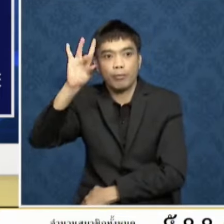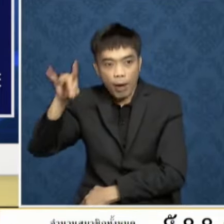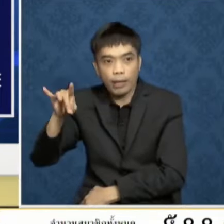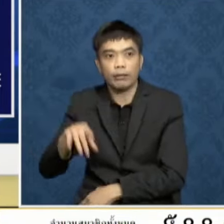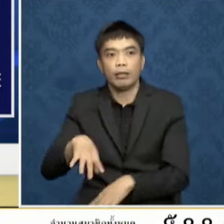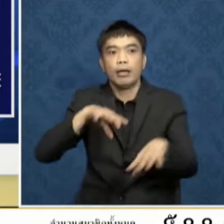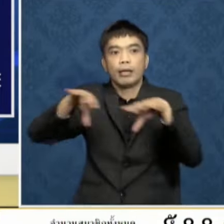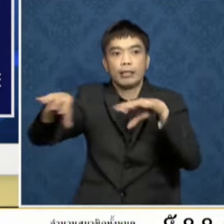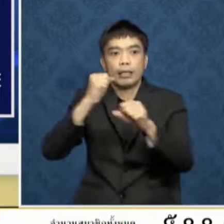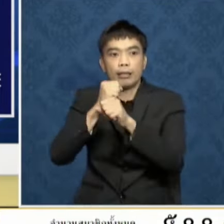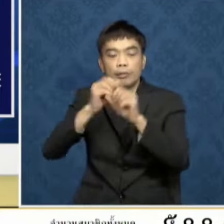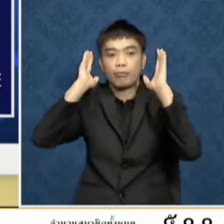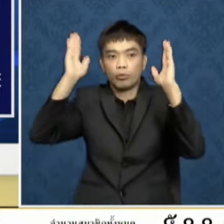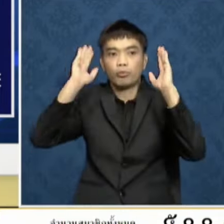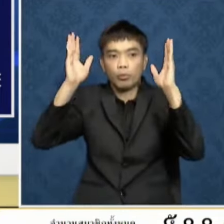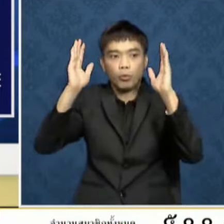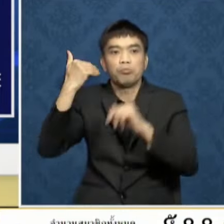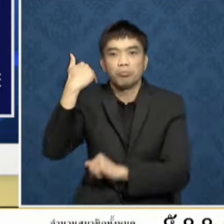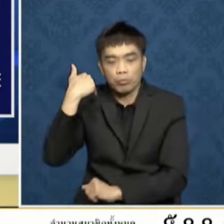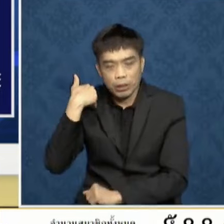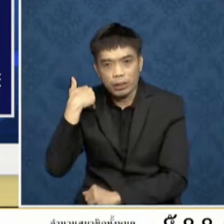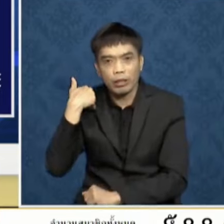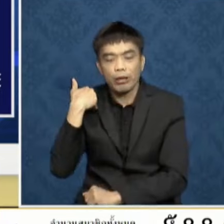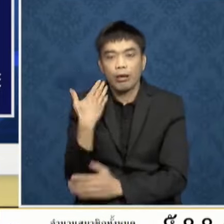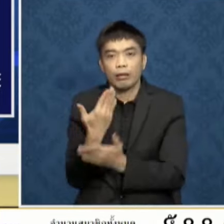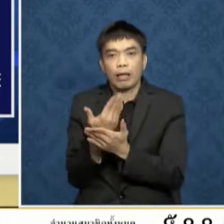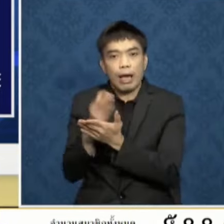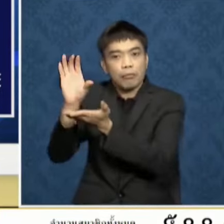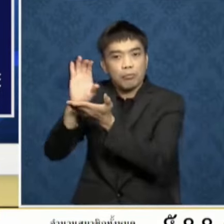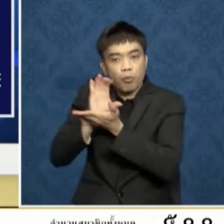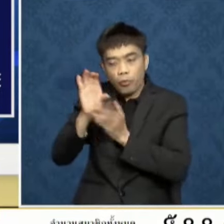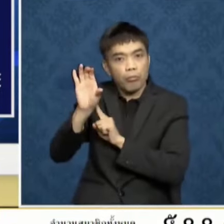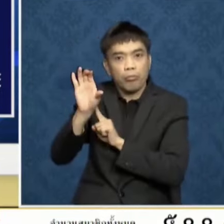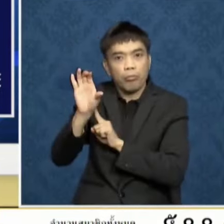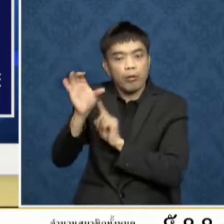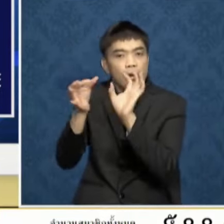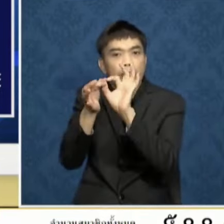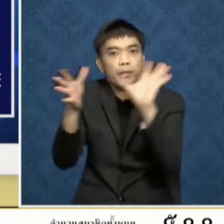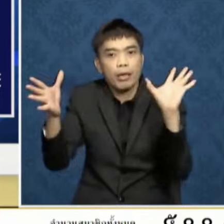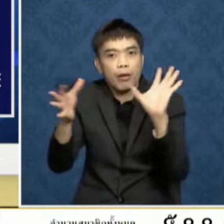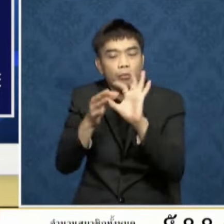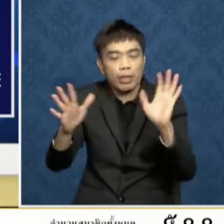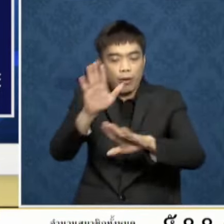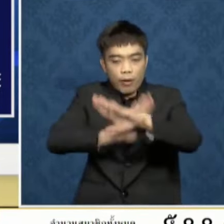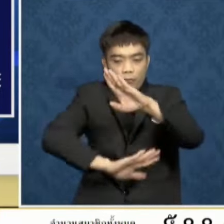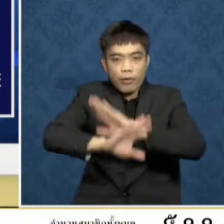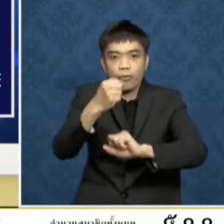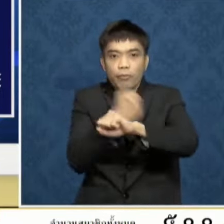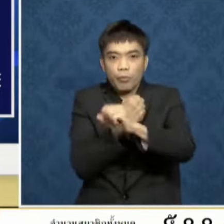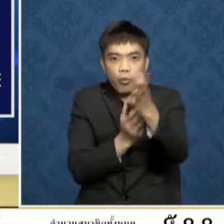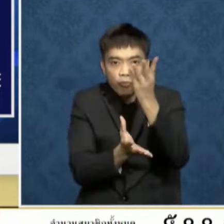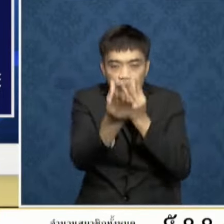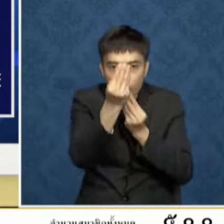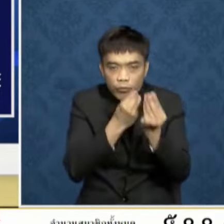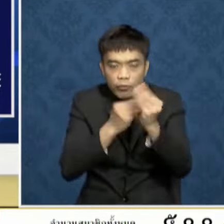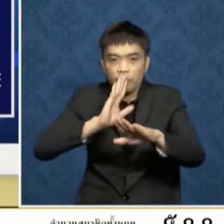เอกสารประชาสัมพันธ์ส่วนภูมิภาคซึ่งงบประมาณส่วนใหญ่แล้วไม่เห็นเกี่ยวข้องกับการพัฒนาทักษะอัพ skillหรือรีสกิลแต่